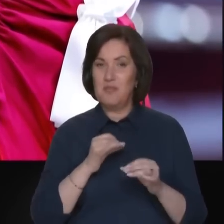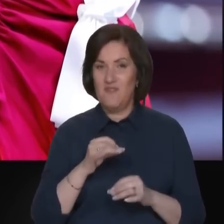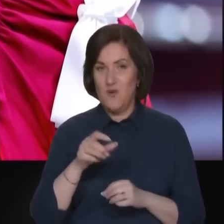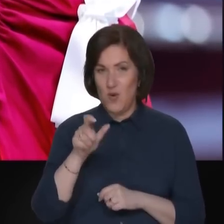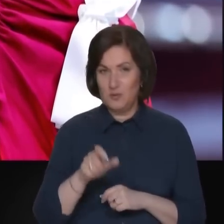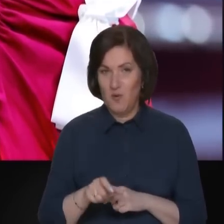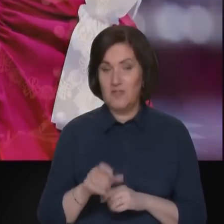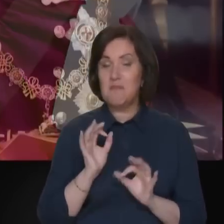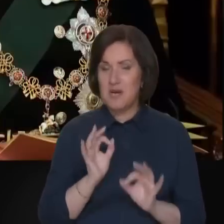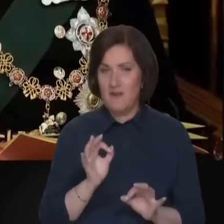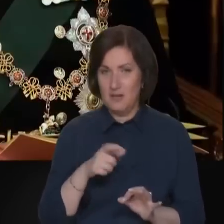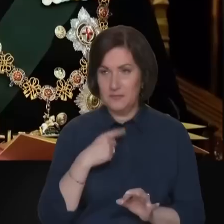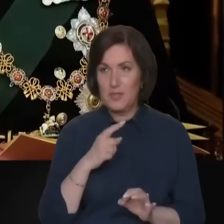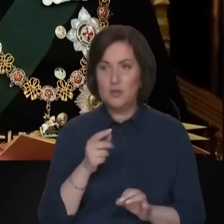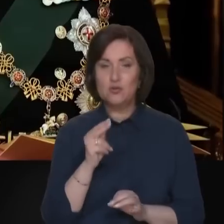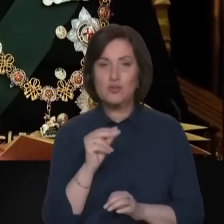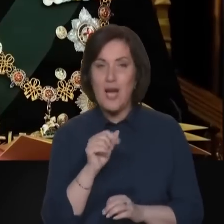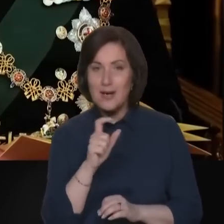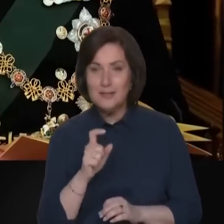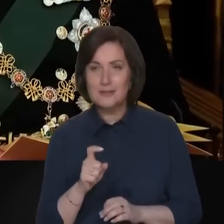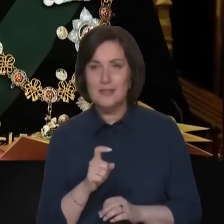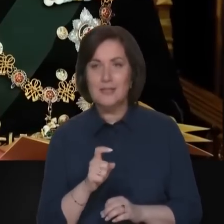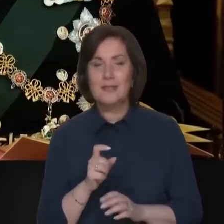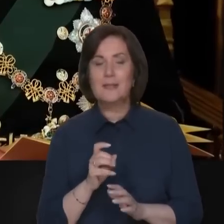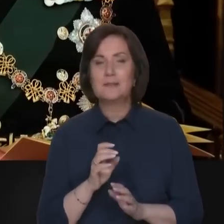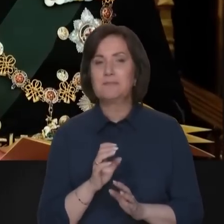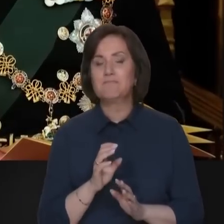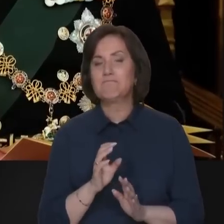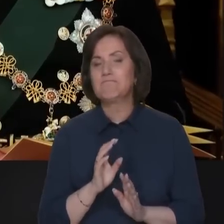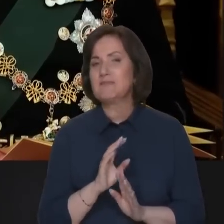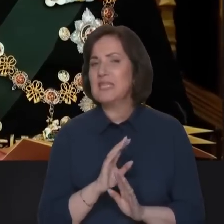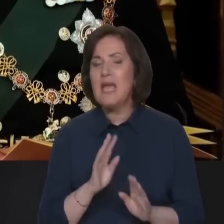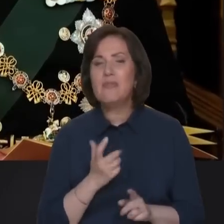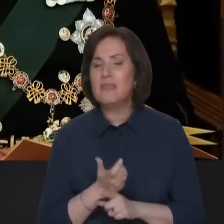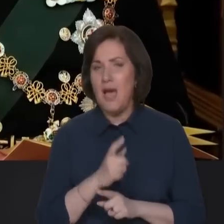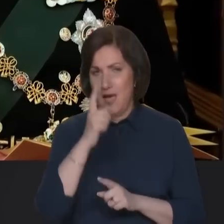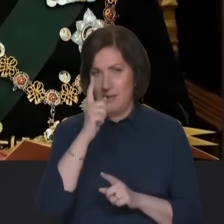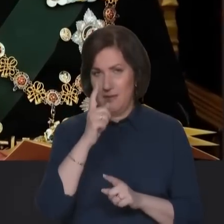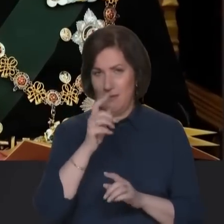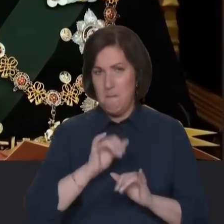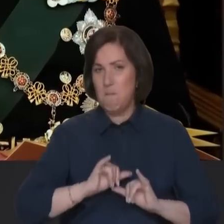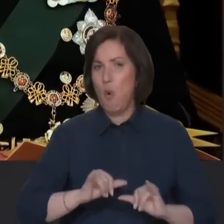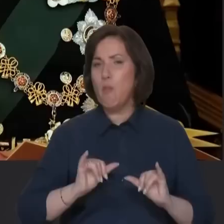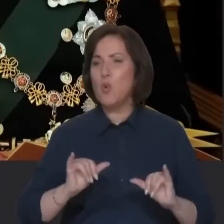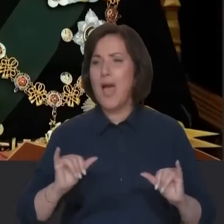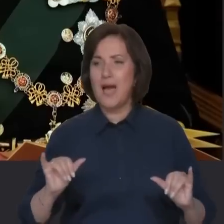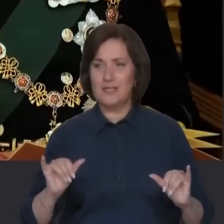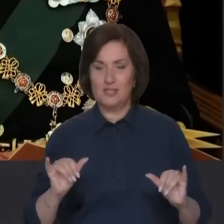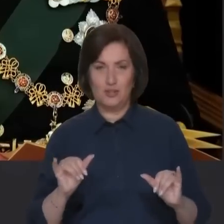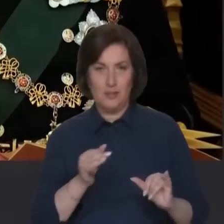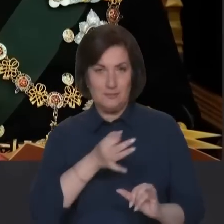колега, правильно зауважив, що Чарльз не найпопулярніша особа